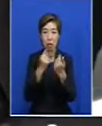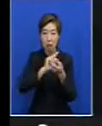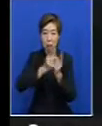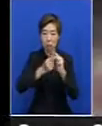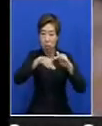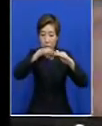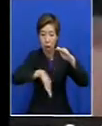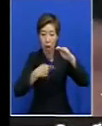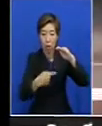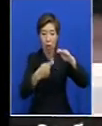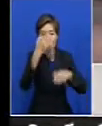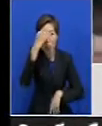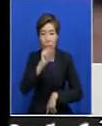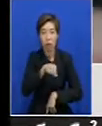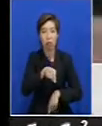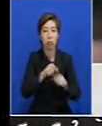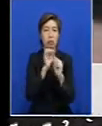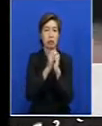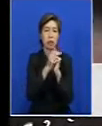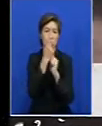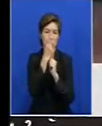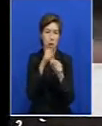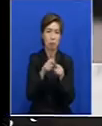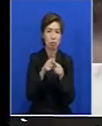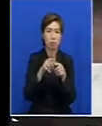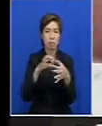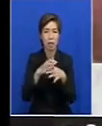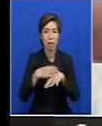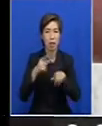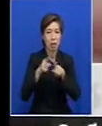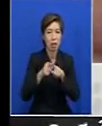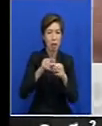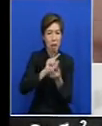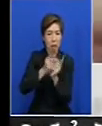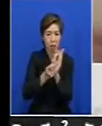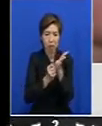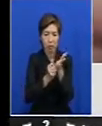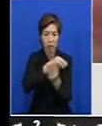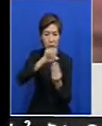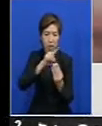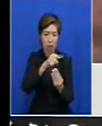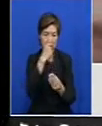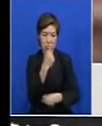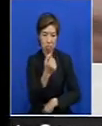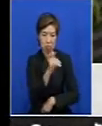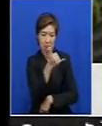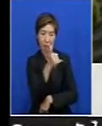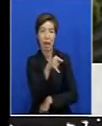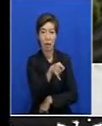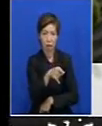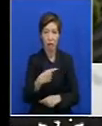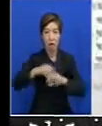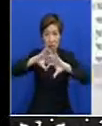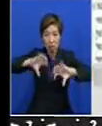ว่าเกิดจากความไม่แน่นอนเกี่ยวกับศักยภาพทางการของจีนในการปฏิรูปเศรษฐกิจรวมไปถึงหนี้สินของรัฐบาล